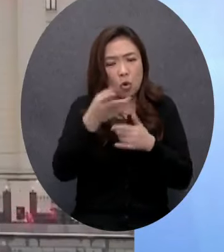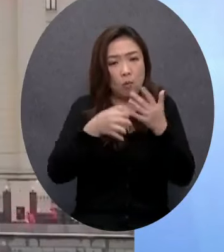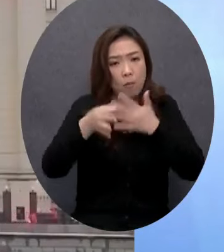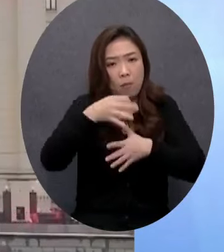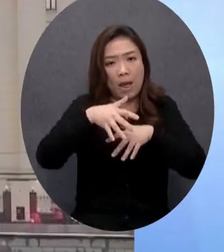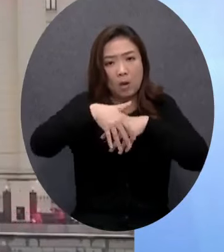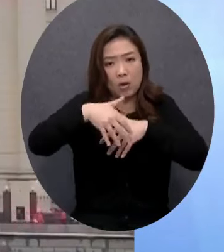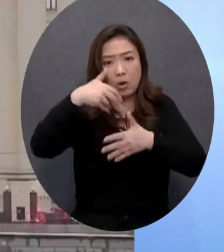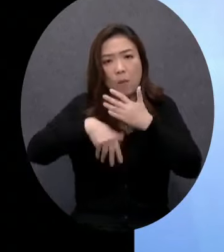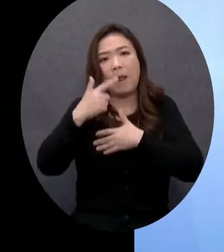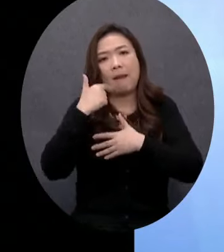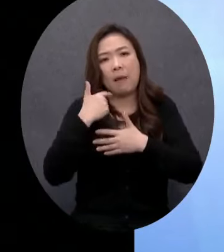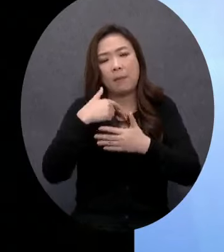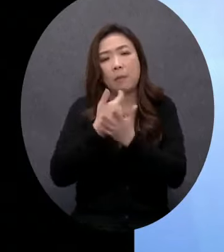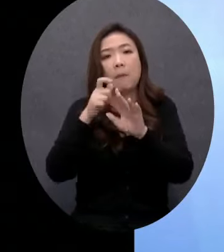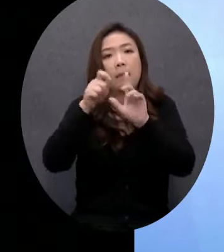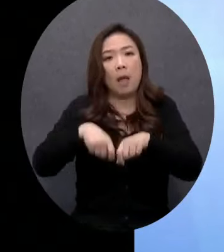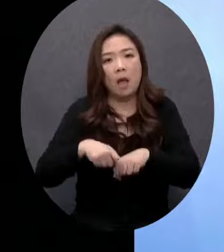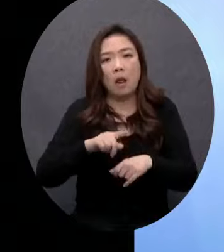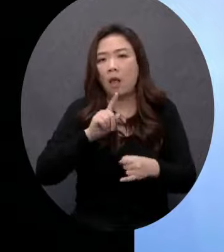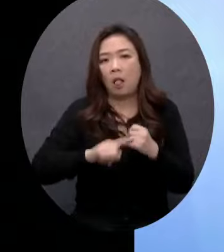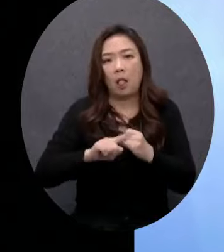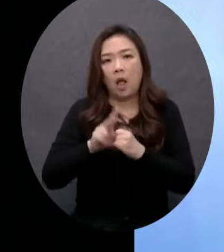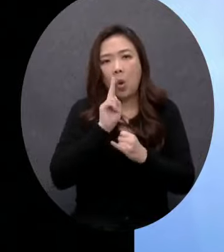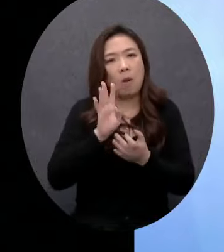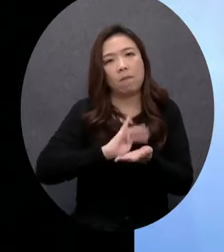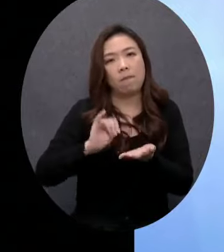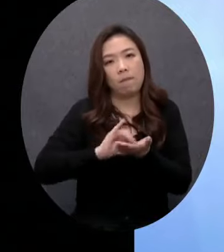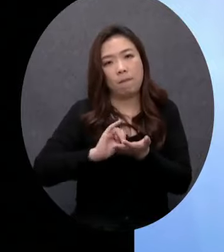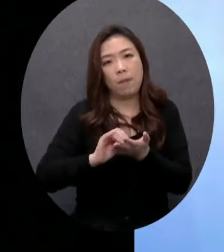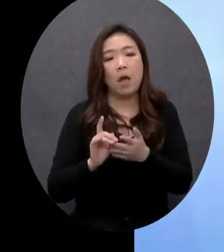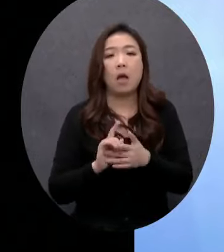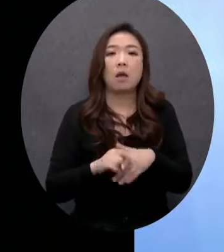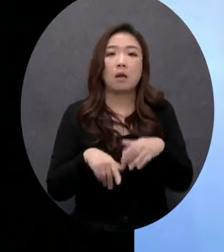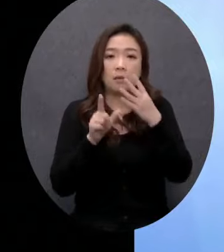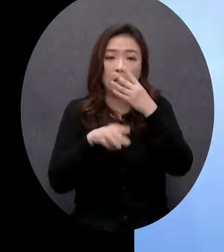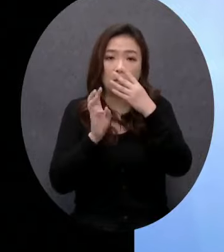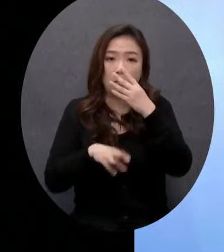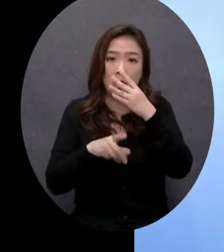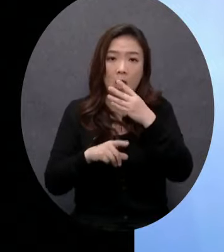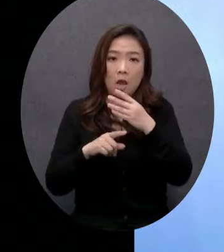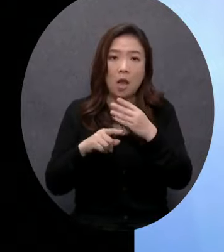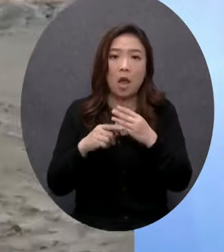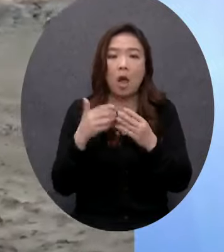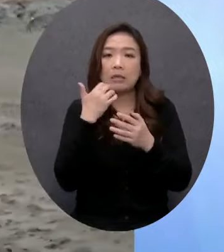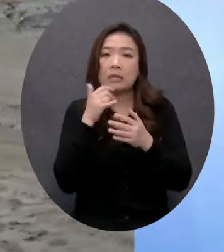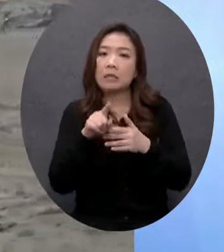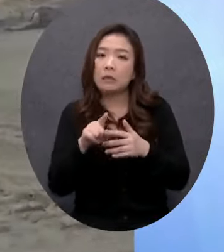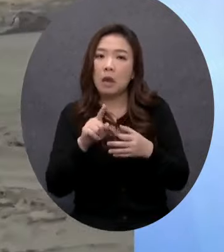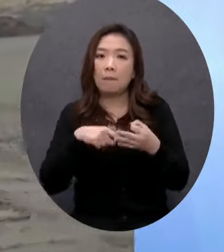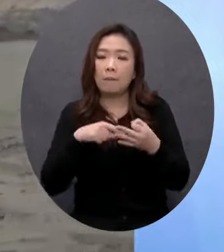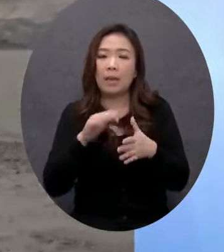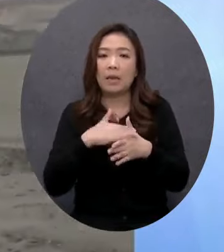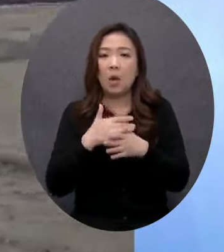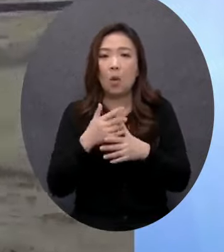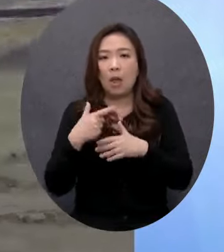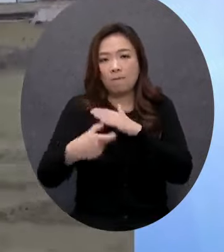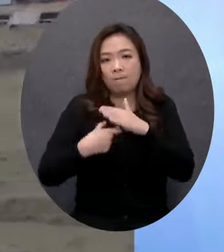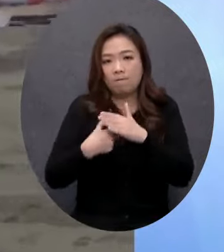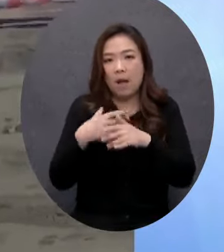效并不明显。在上个月底，邵伊古的亲信国防部副部长伊万诺夫更加因为涉嫌受贿